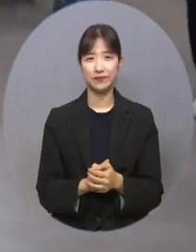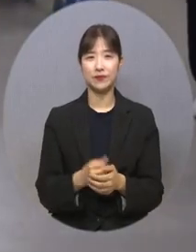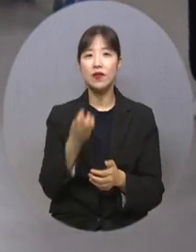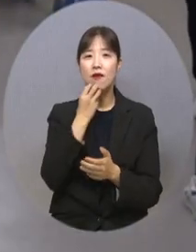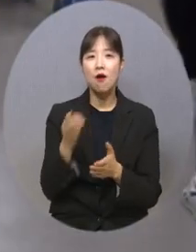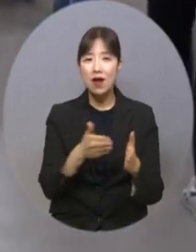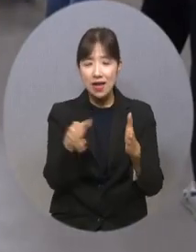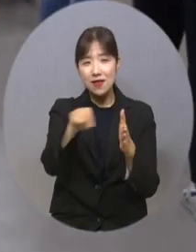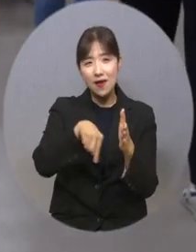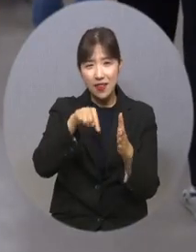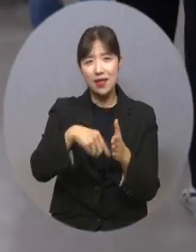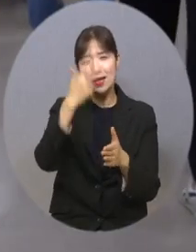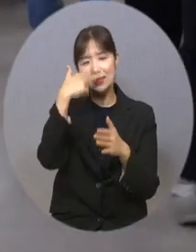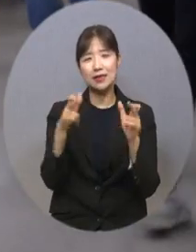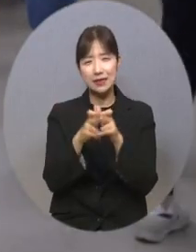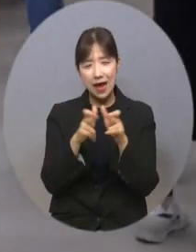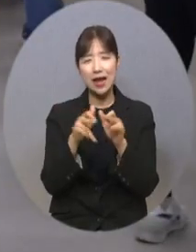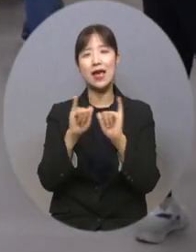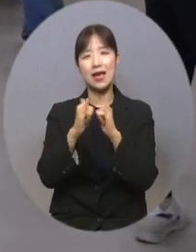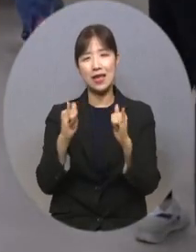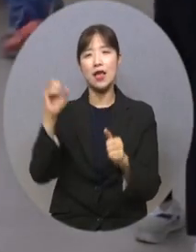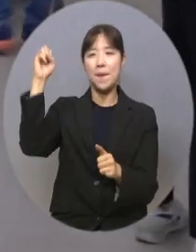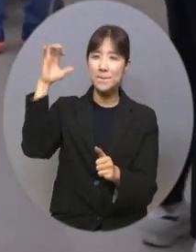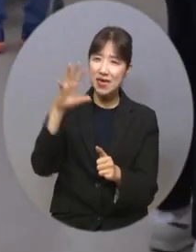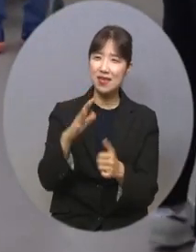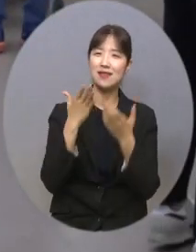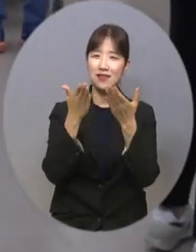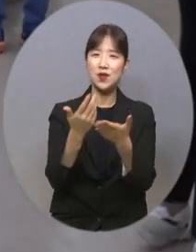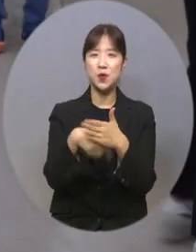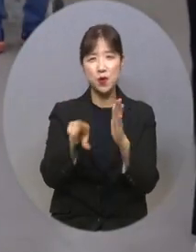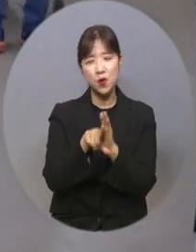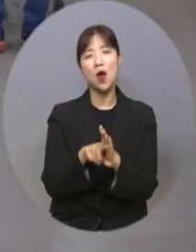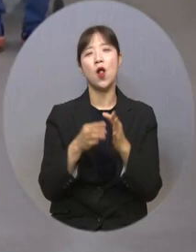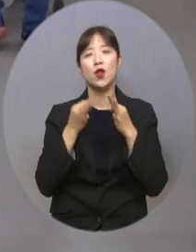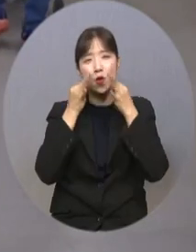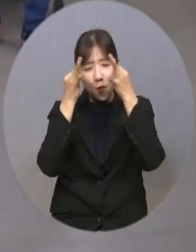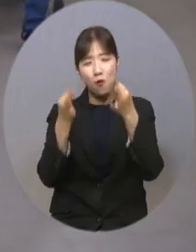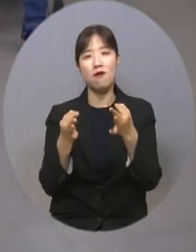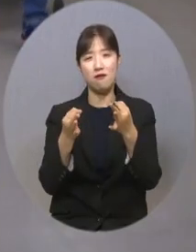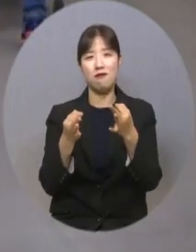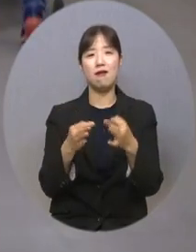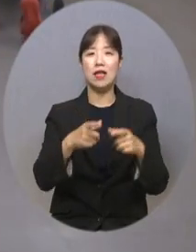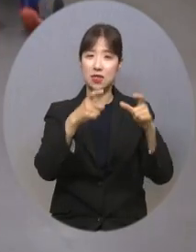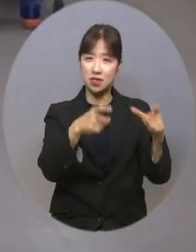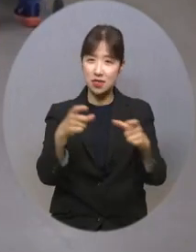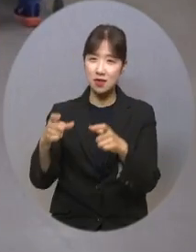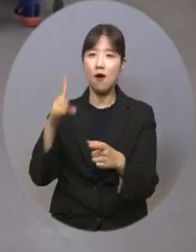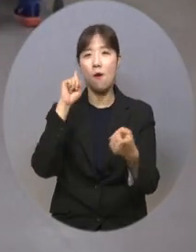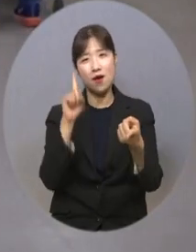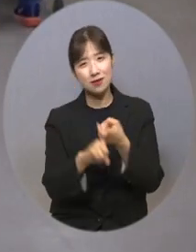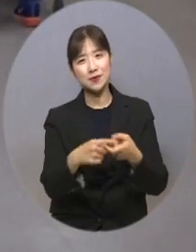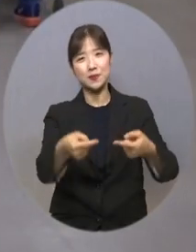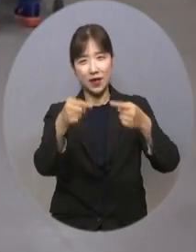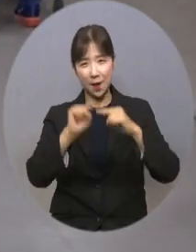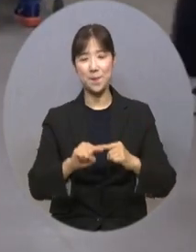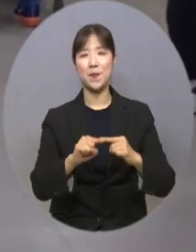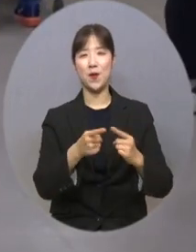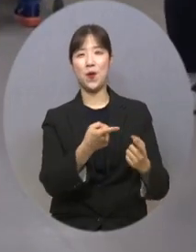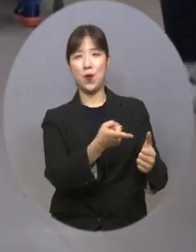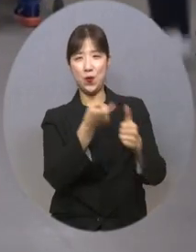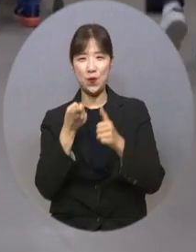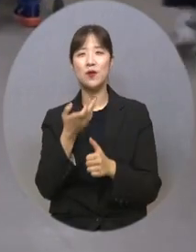도내 시각장애인이 빛이 되어주기 위한 관계자들의 노력이 지역의 많은 관심과 참여를 이끌어내고